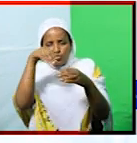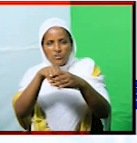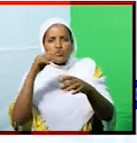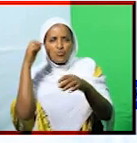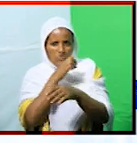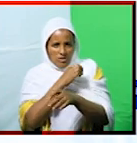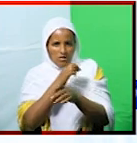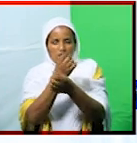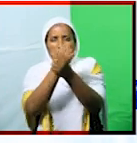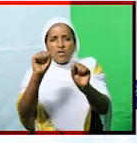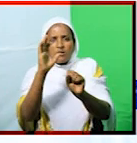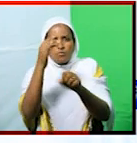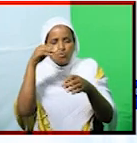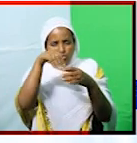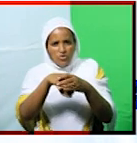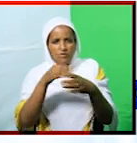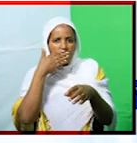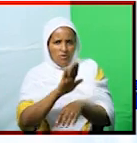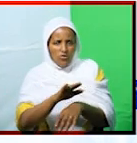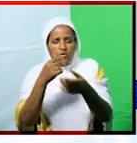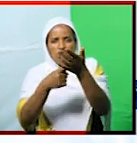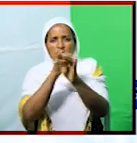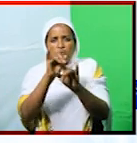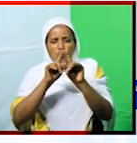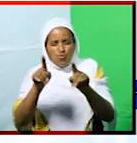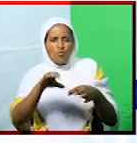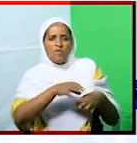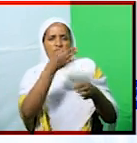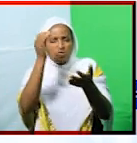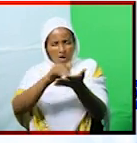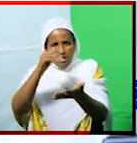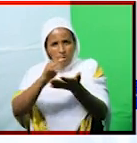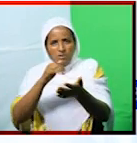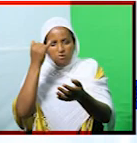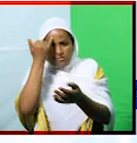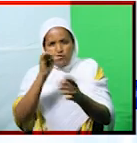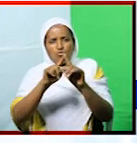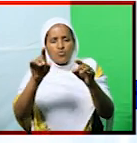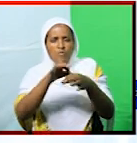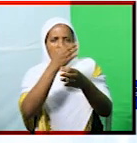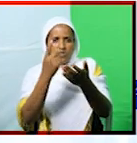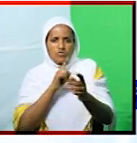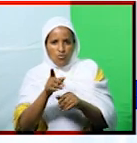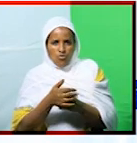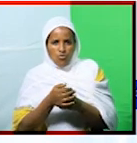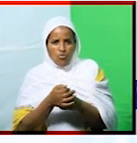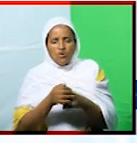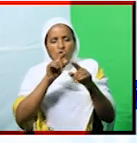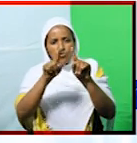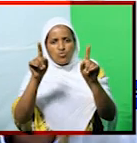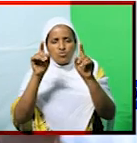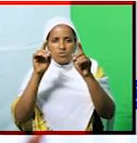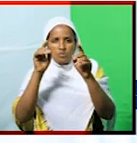ድህነት እየመሰሉ እና ተመልከት፣ ልዩ መንፈስ ይላል ደጋግሞ ነው ቅዱስ ጳውሎስ የሚያነሳው። ልዩ መንፈስ ነው ኑፋቄ፣ ልዩ መንፈስ ነው፣ ልዩ ስተት